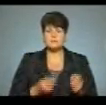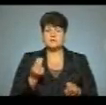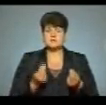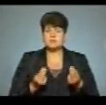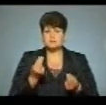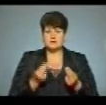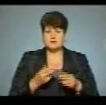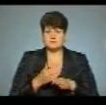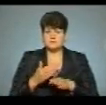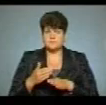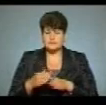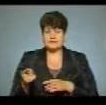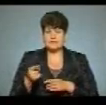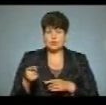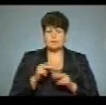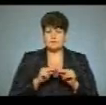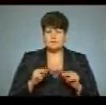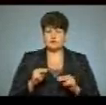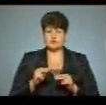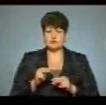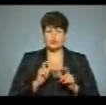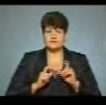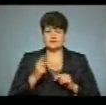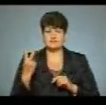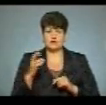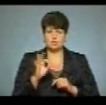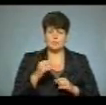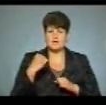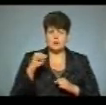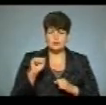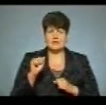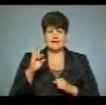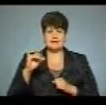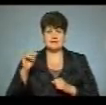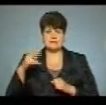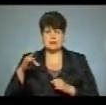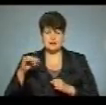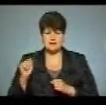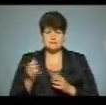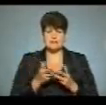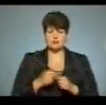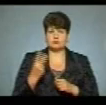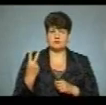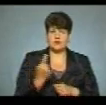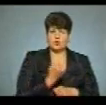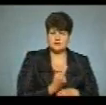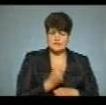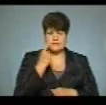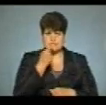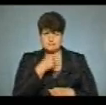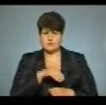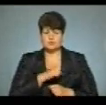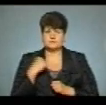етапу Чемпіонату Європи команда «Тернопільпедуніверситет» з рахунком 2-0 перемогла команду з Нідерландів. З рахунком 2-1 іспанських студентів